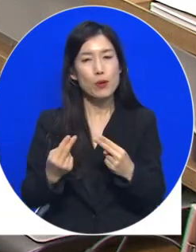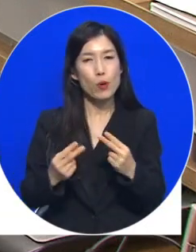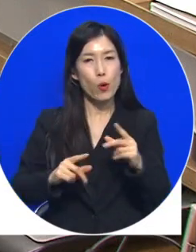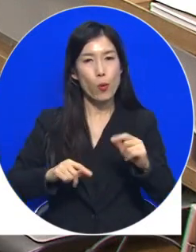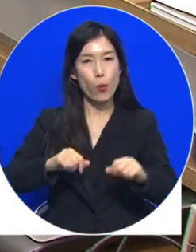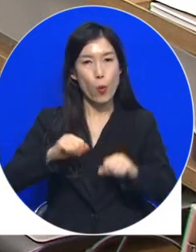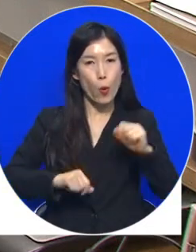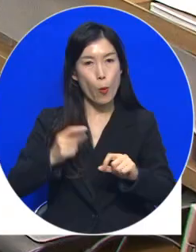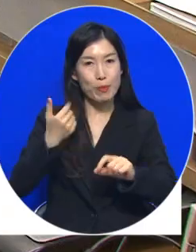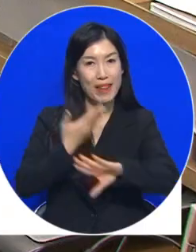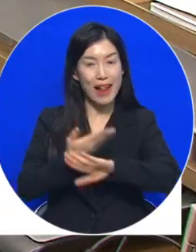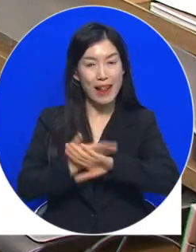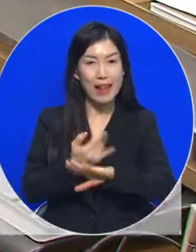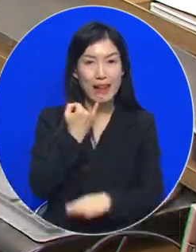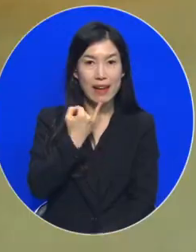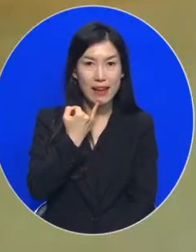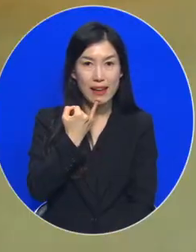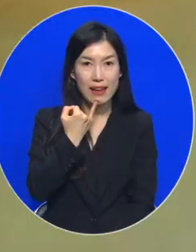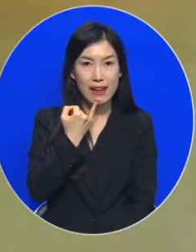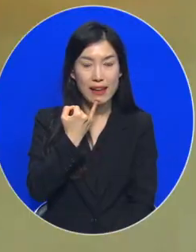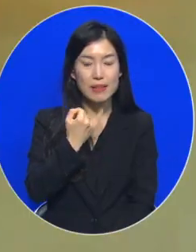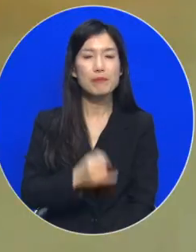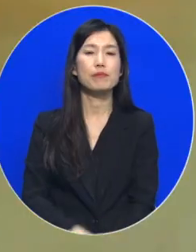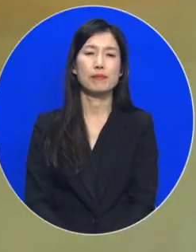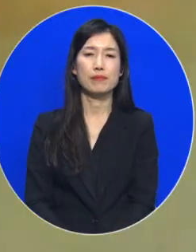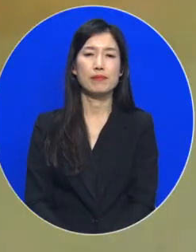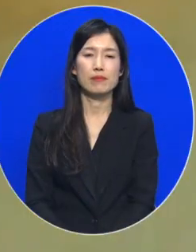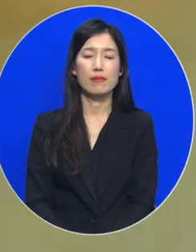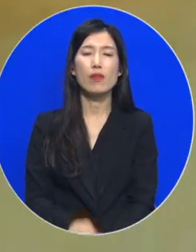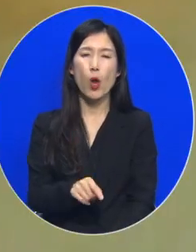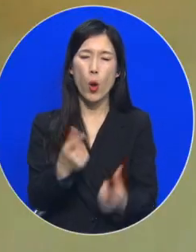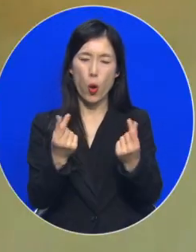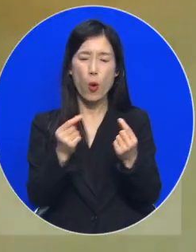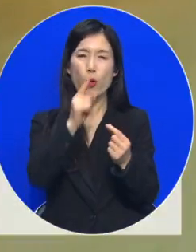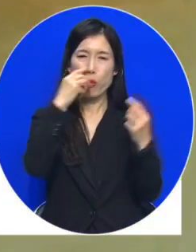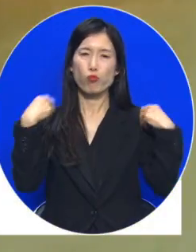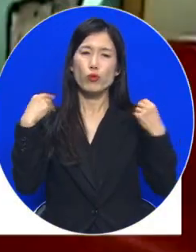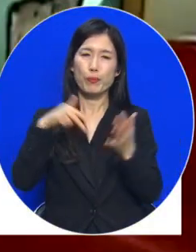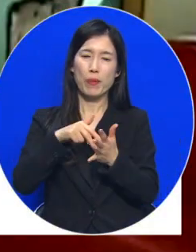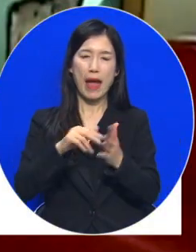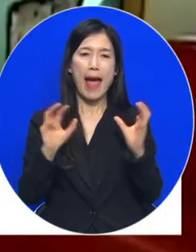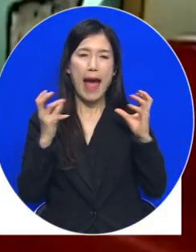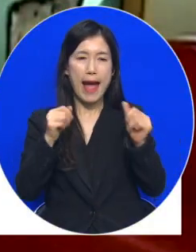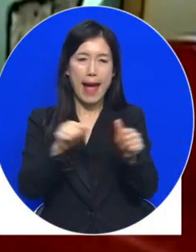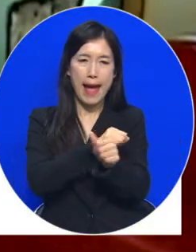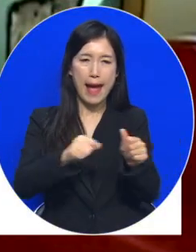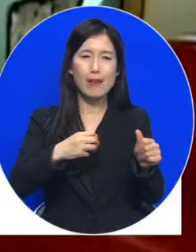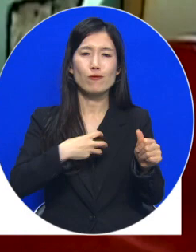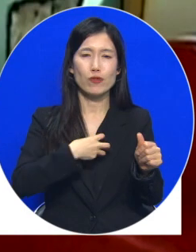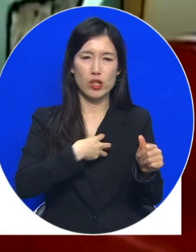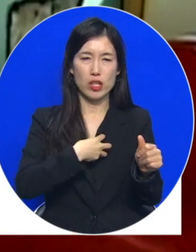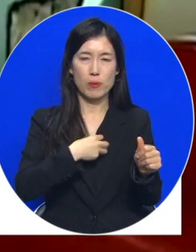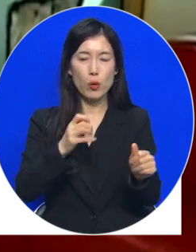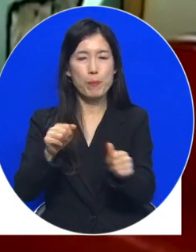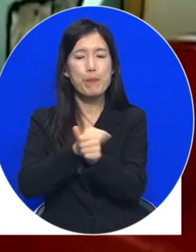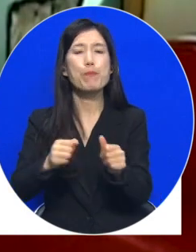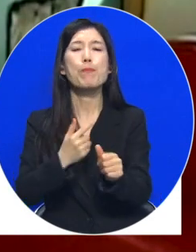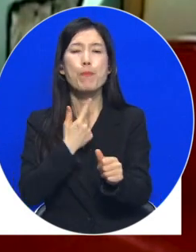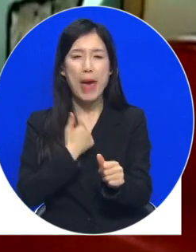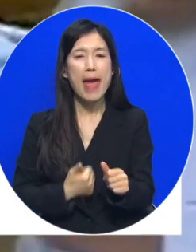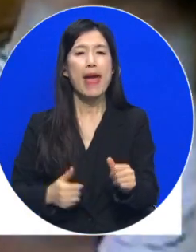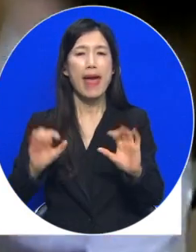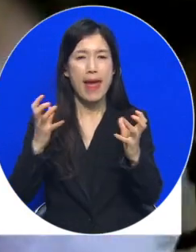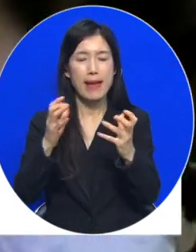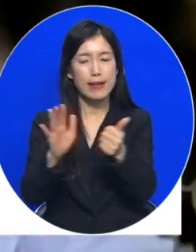모습들이 좀 보이시는 건가요 정부는 이렇게 학대위기에 처해 있거나 학대 피해를 입은 아동을 위한 방안